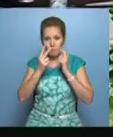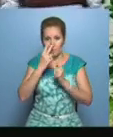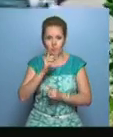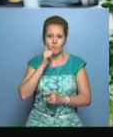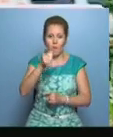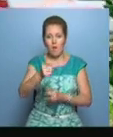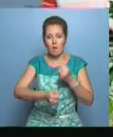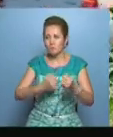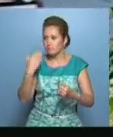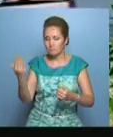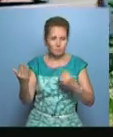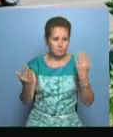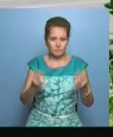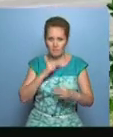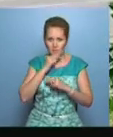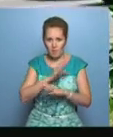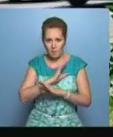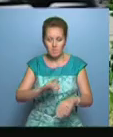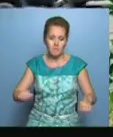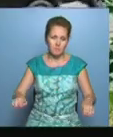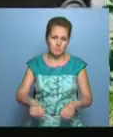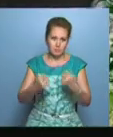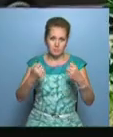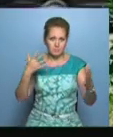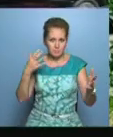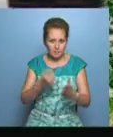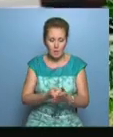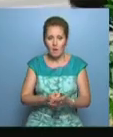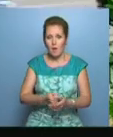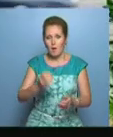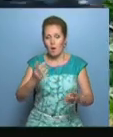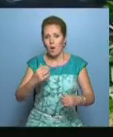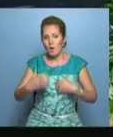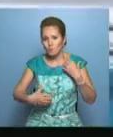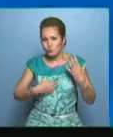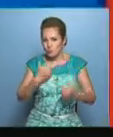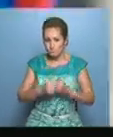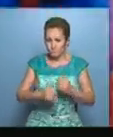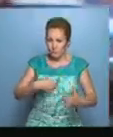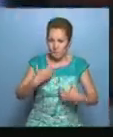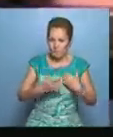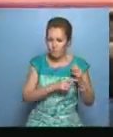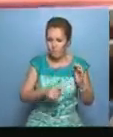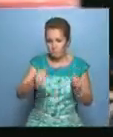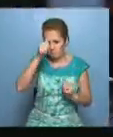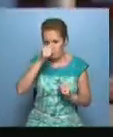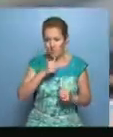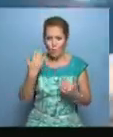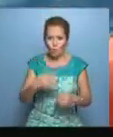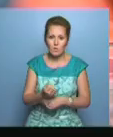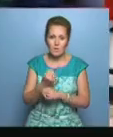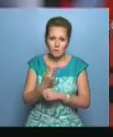портрет велосипедиста-нарушителя. Статистика дорожных аварий с их участием все тревожнее. За несколько месяцев уже 12